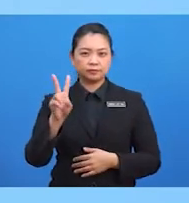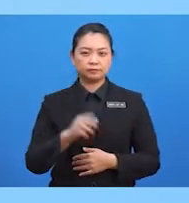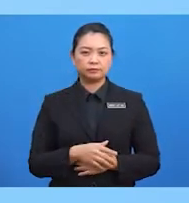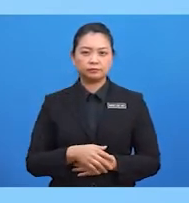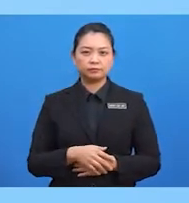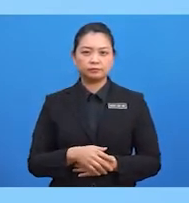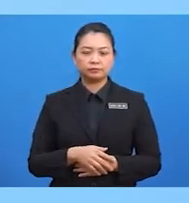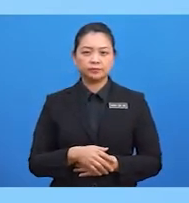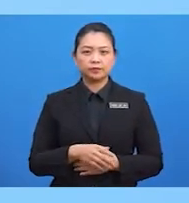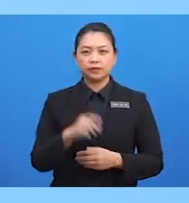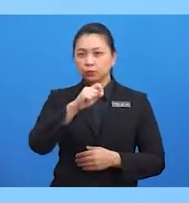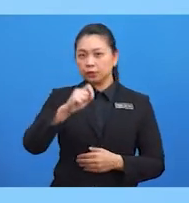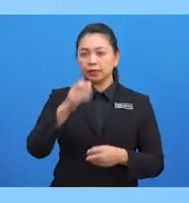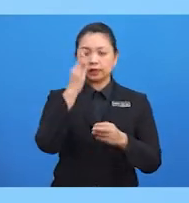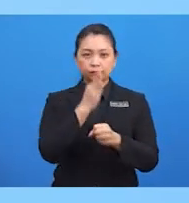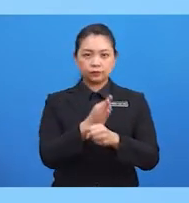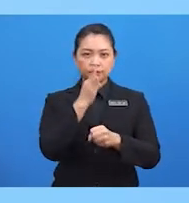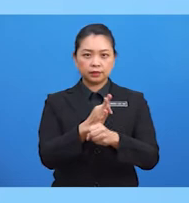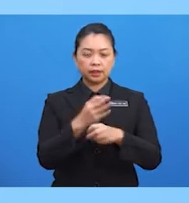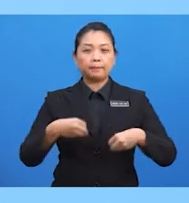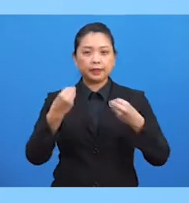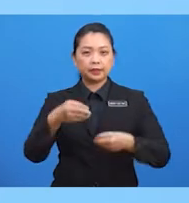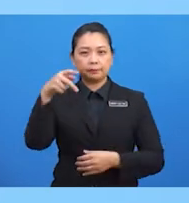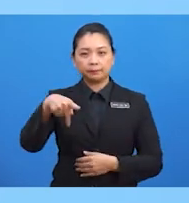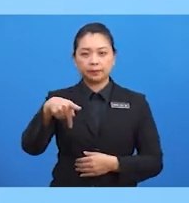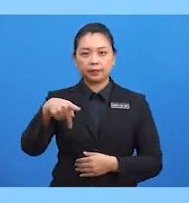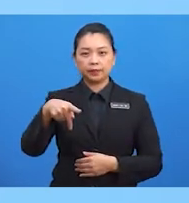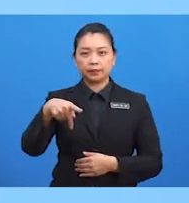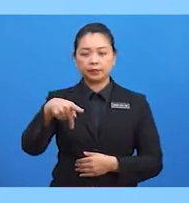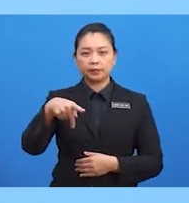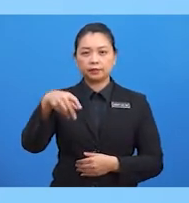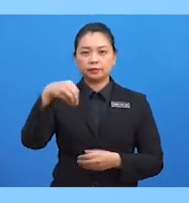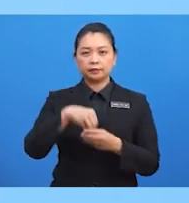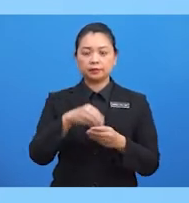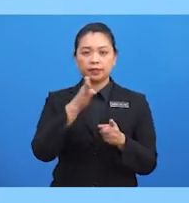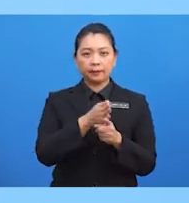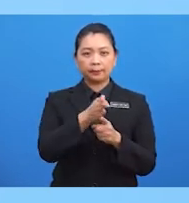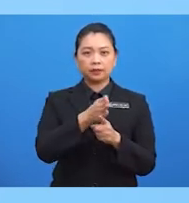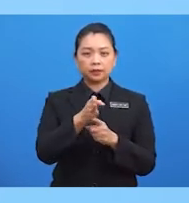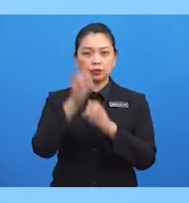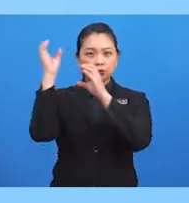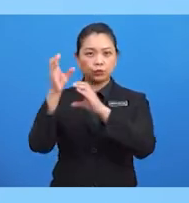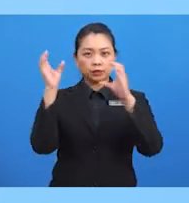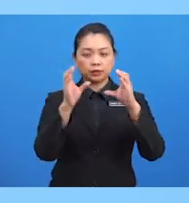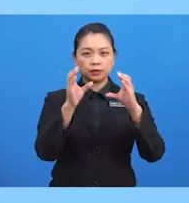nyatakan fungsi-fungsi bagi P dalam bidang cuaca,